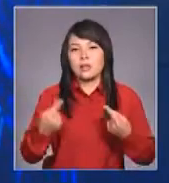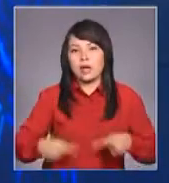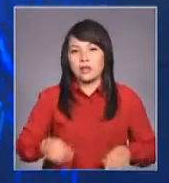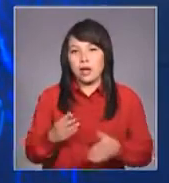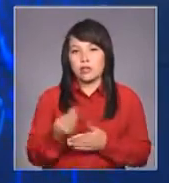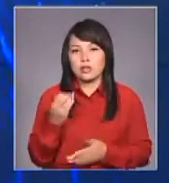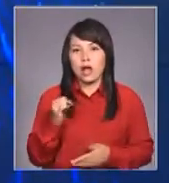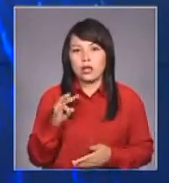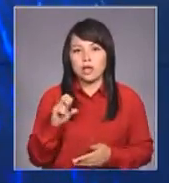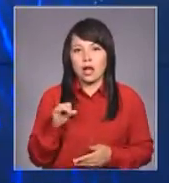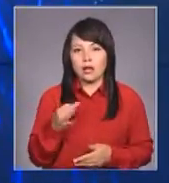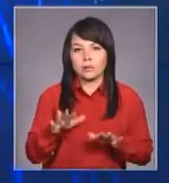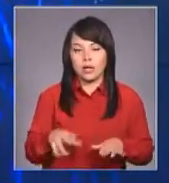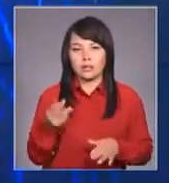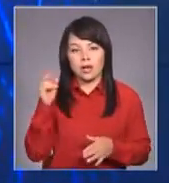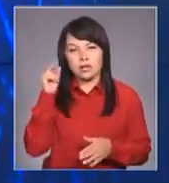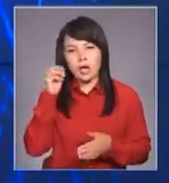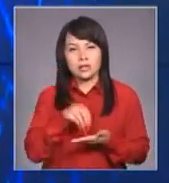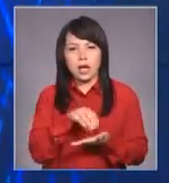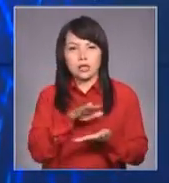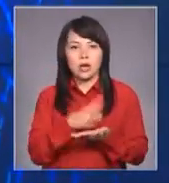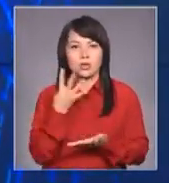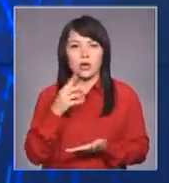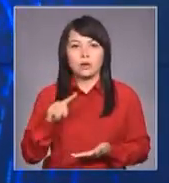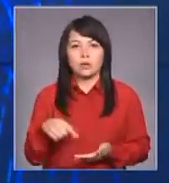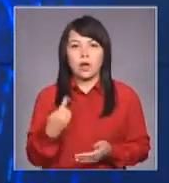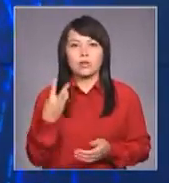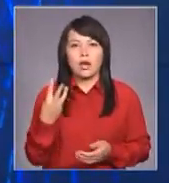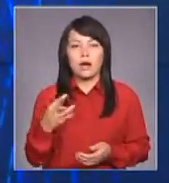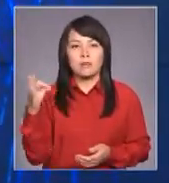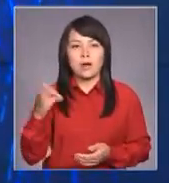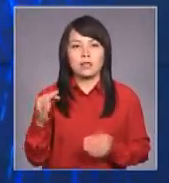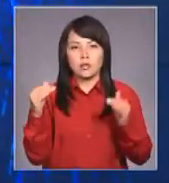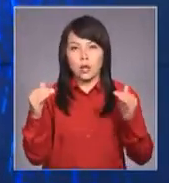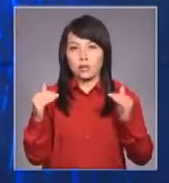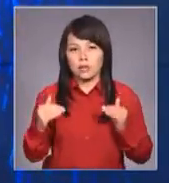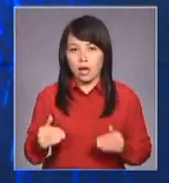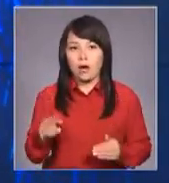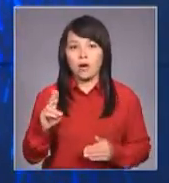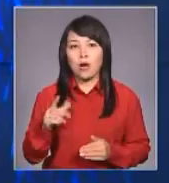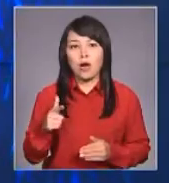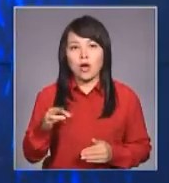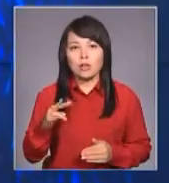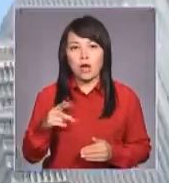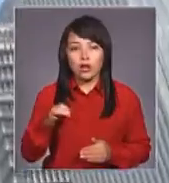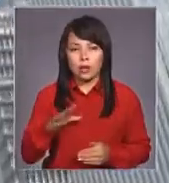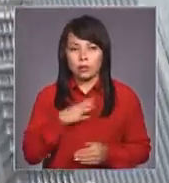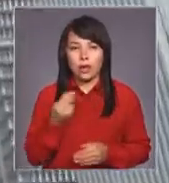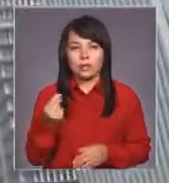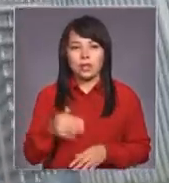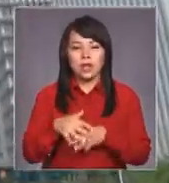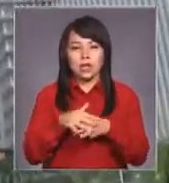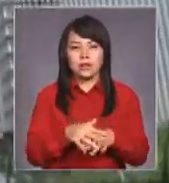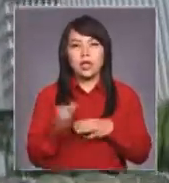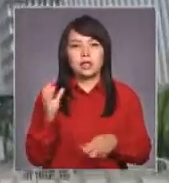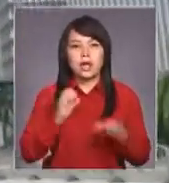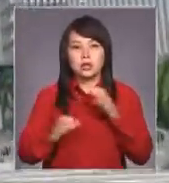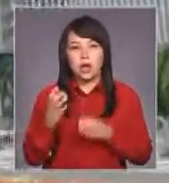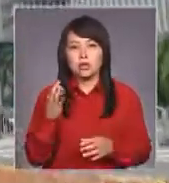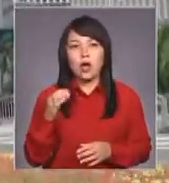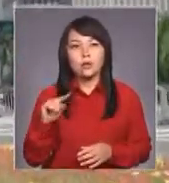Шанхай биржасындағы индекс таңертең 4.3%-ға төмендеді. Ал Гонконгтық қаржы институтындағы